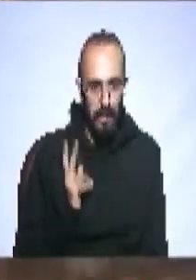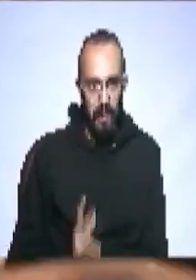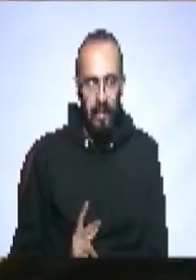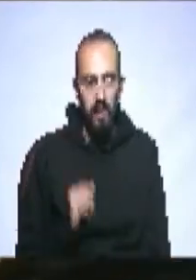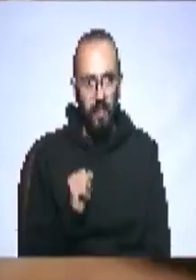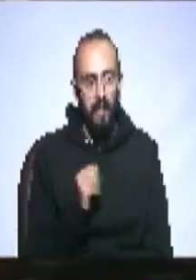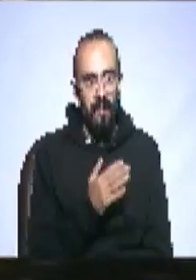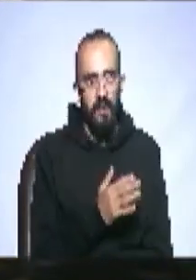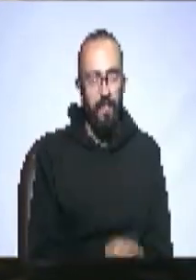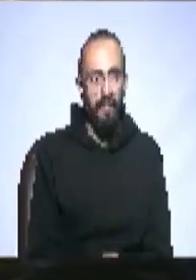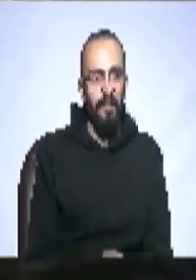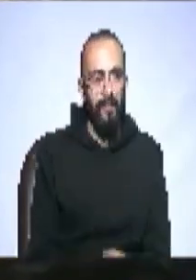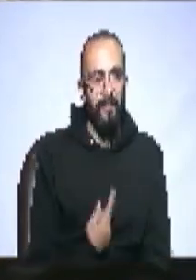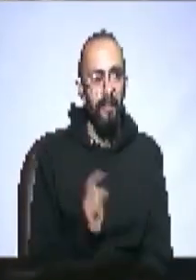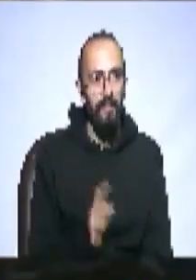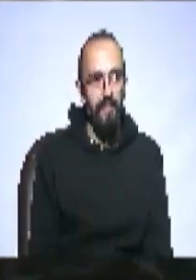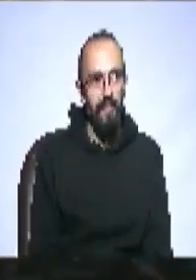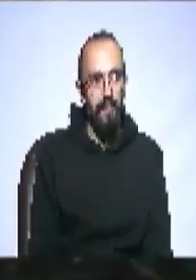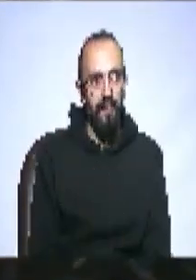يعني.